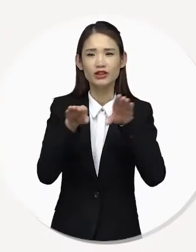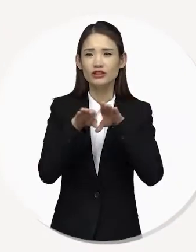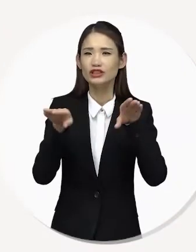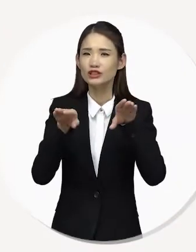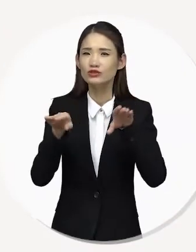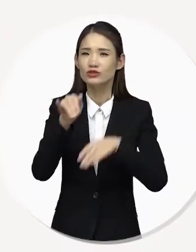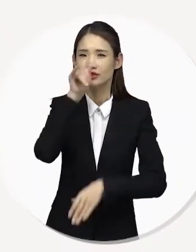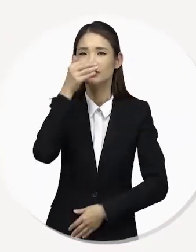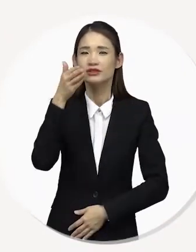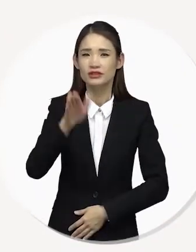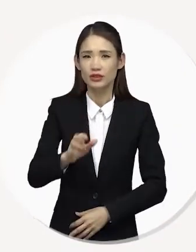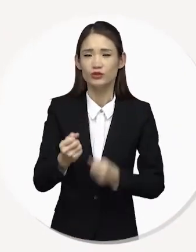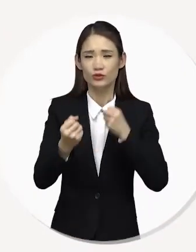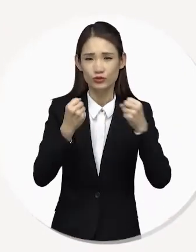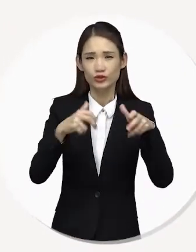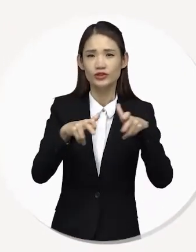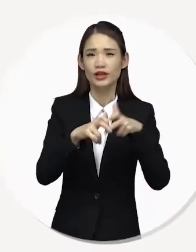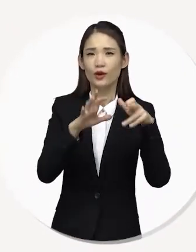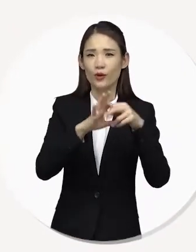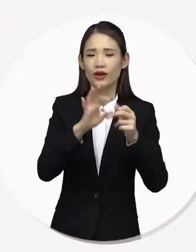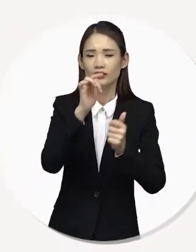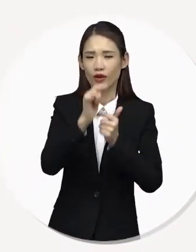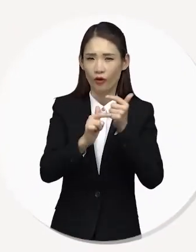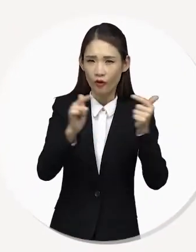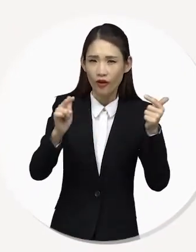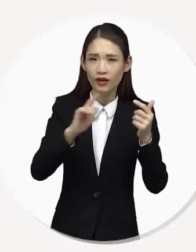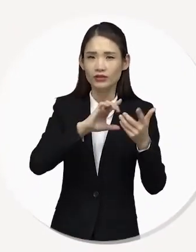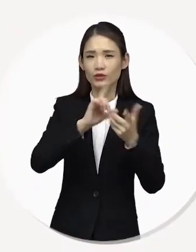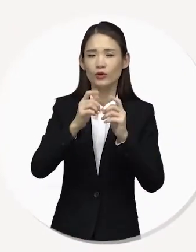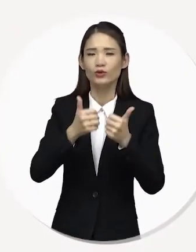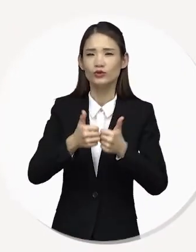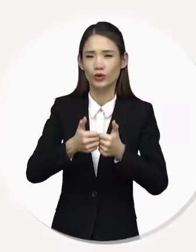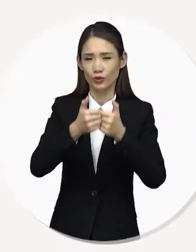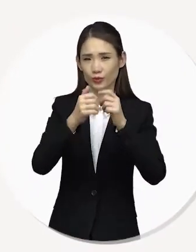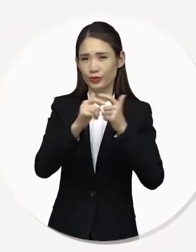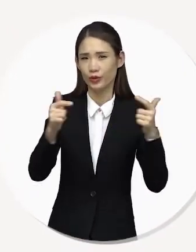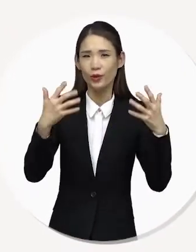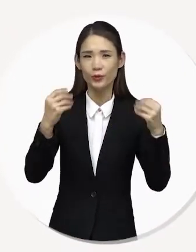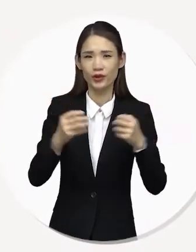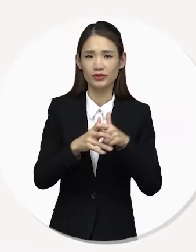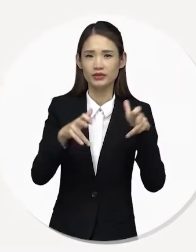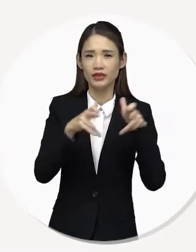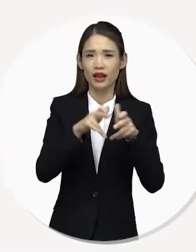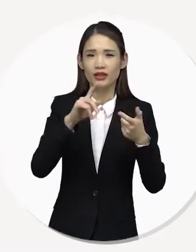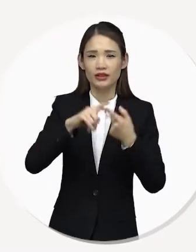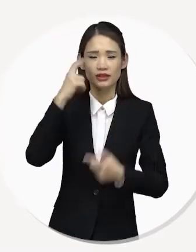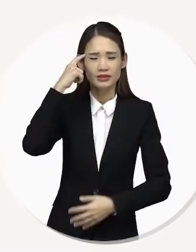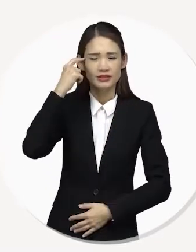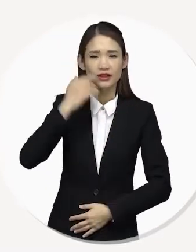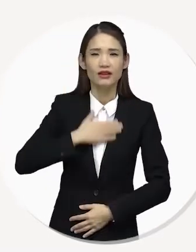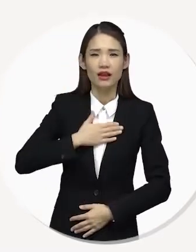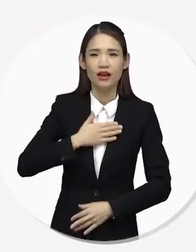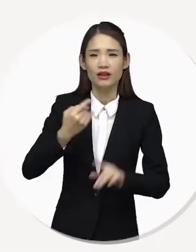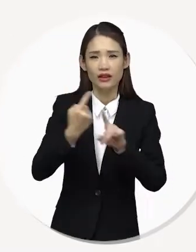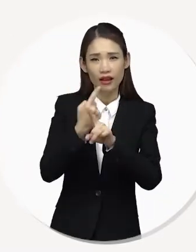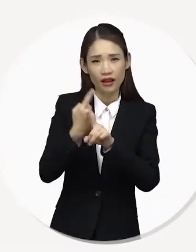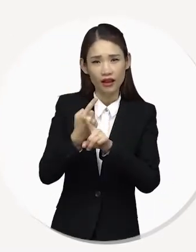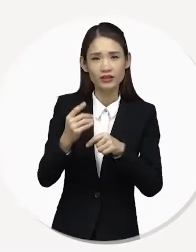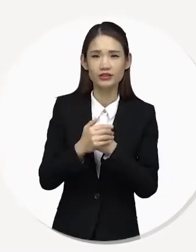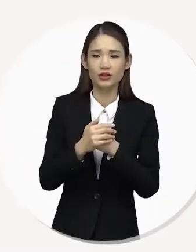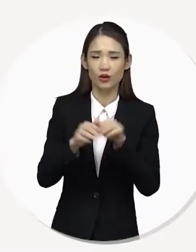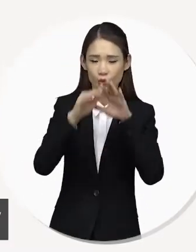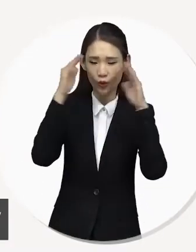하지만 이러한 기준에도 불구하고 장애와 관련된 다양한 논쟁들은 여전히 계속되고 있습니다. 장애인에 대한 인식의